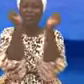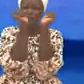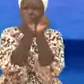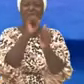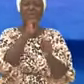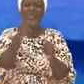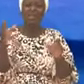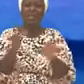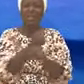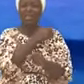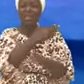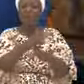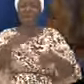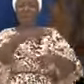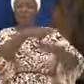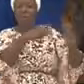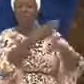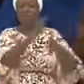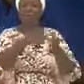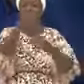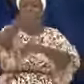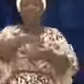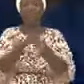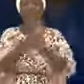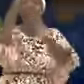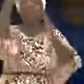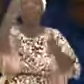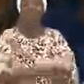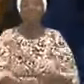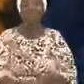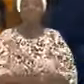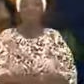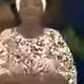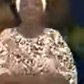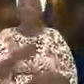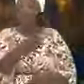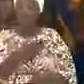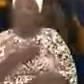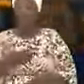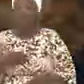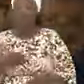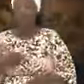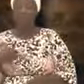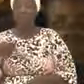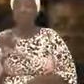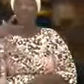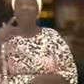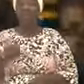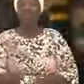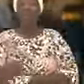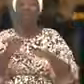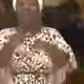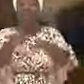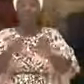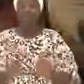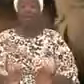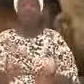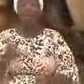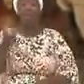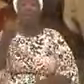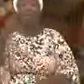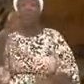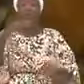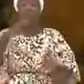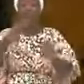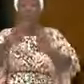j'ai plus que et balayer ce soit au nom de jésus est là plutôt bois